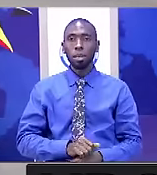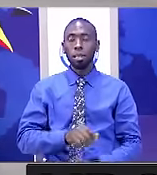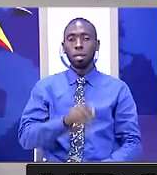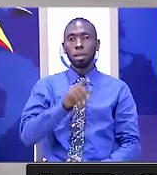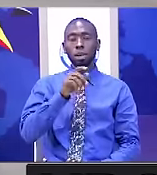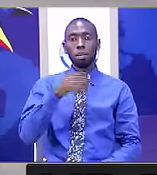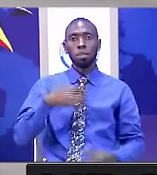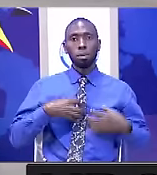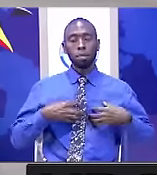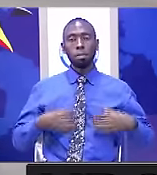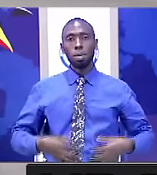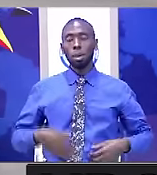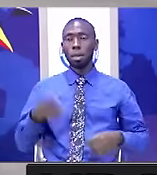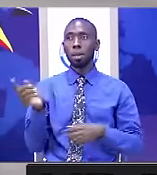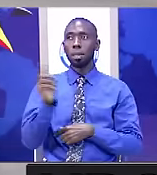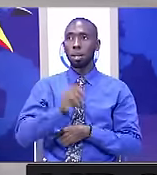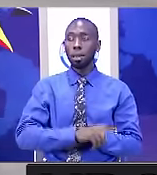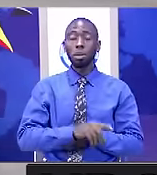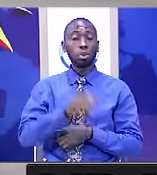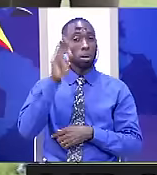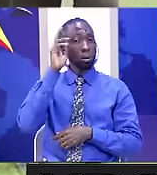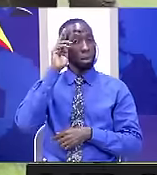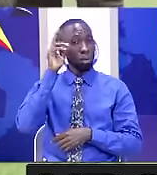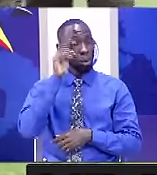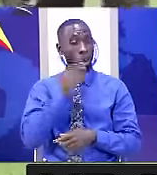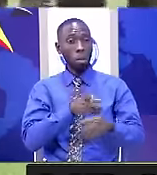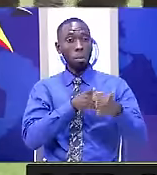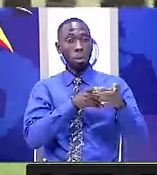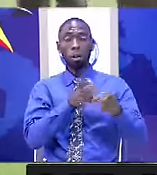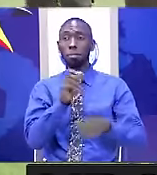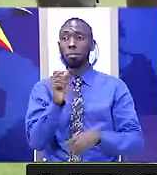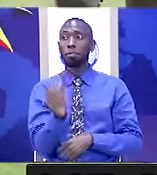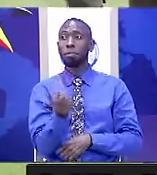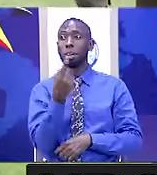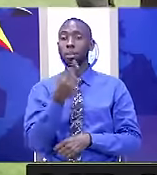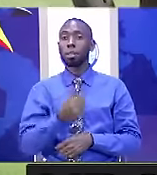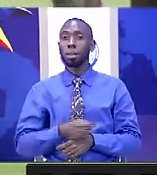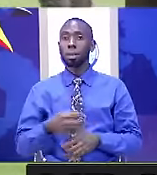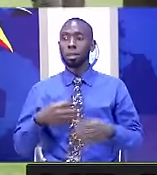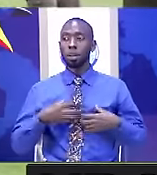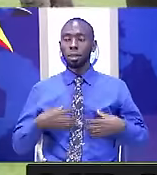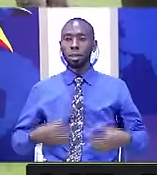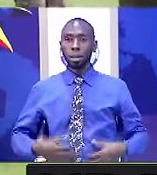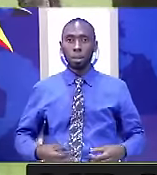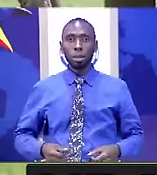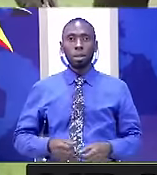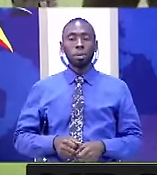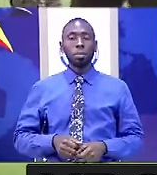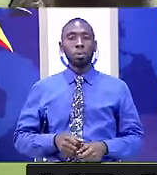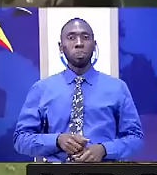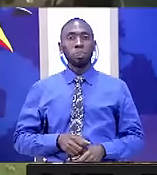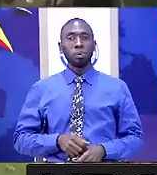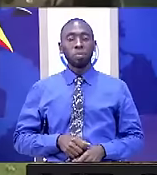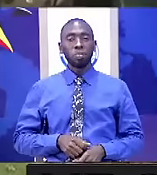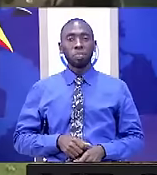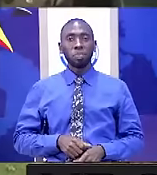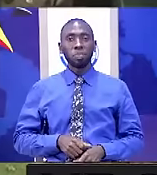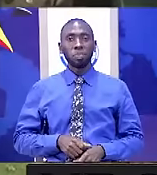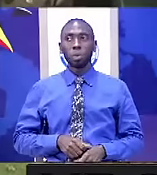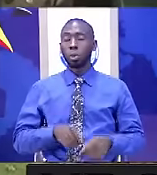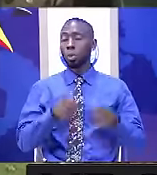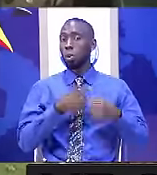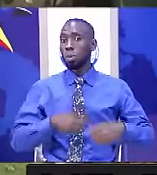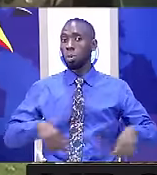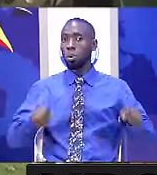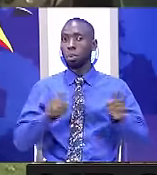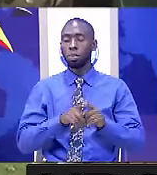Olunaku luno olukuzibwa okujjukira essasi eryasooka okufuluma mu lutalo okujja Uganda mu bukulembeze bwa Museveni mu bwa. We decided